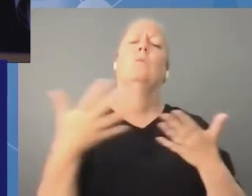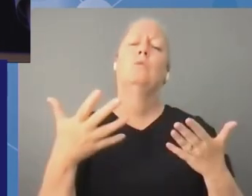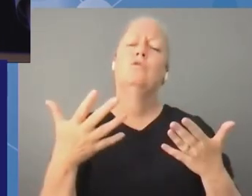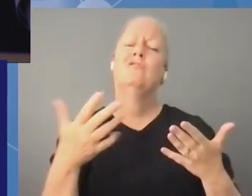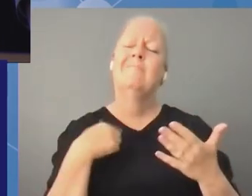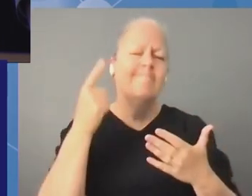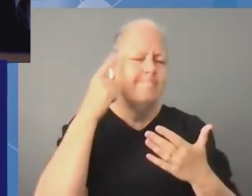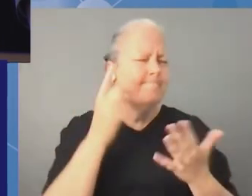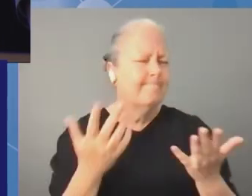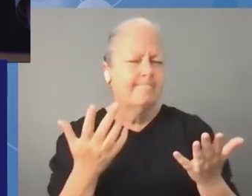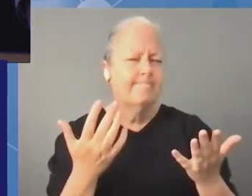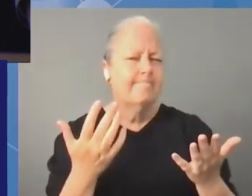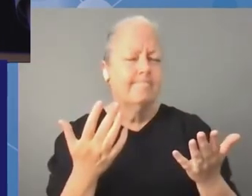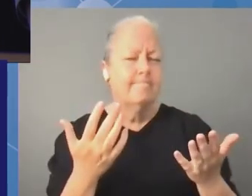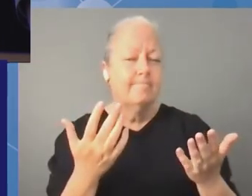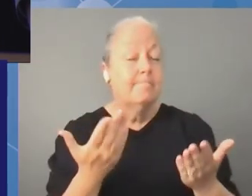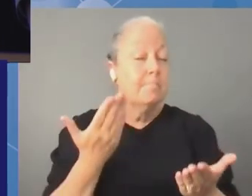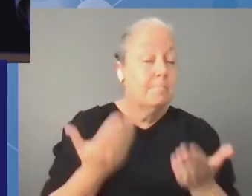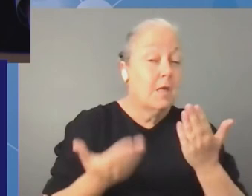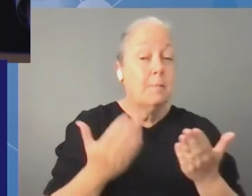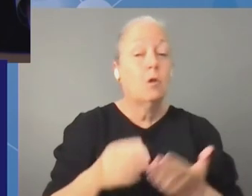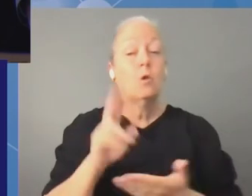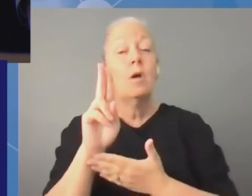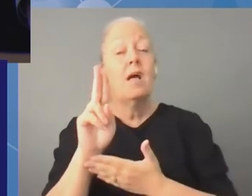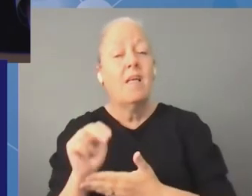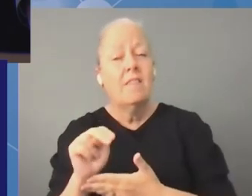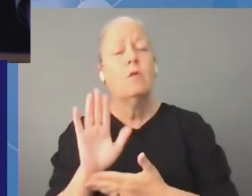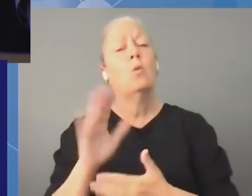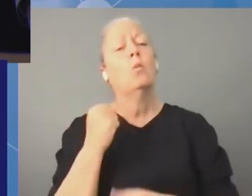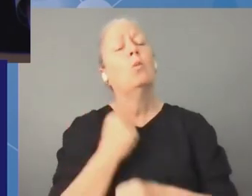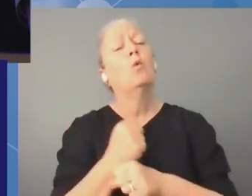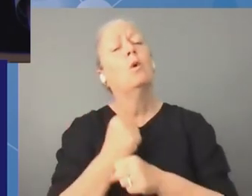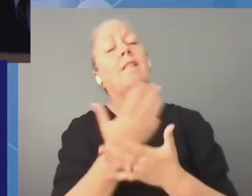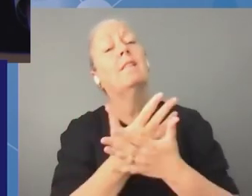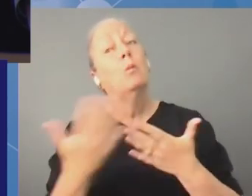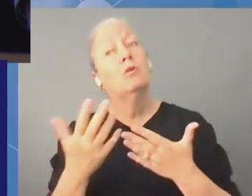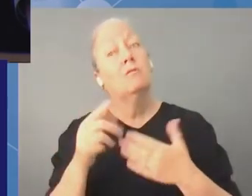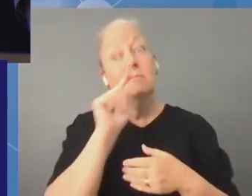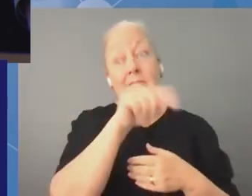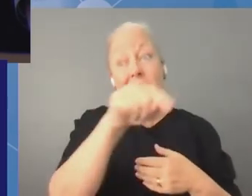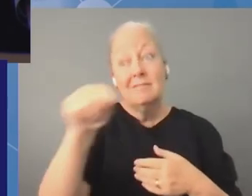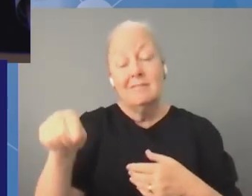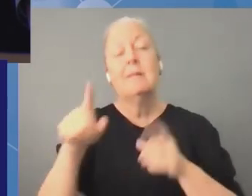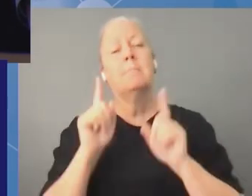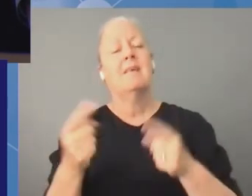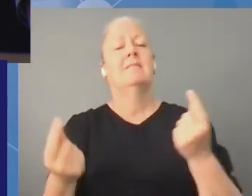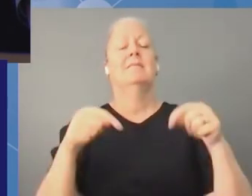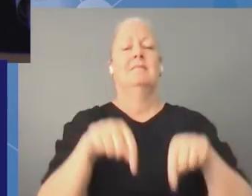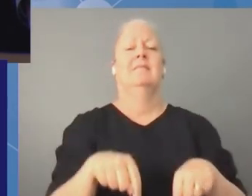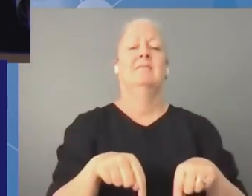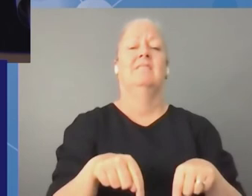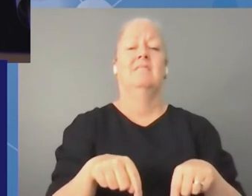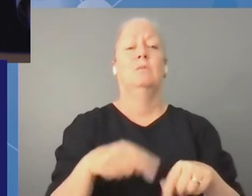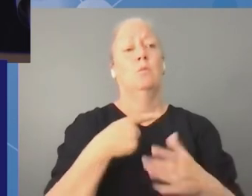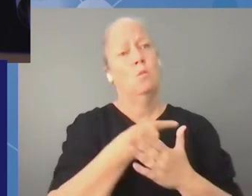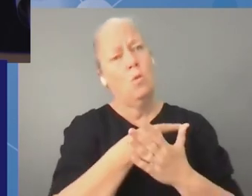因为工作联合国的工作语言的话都是在IGF 论